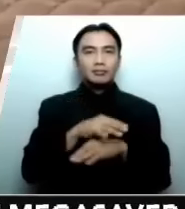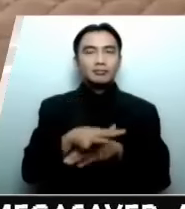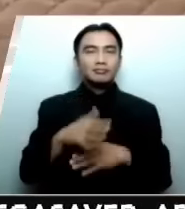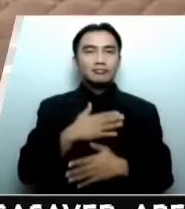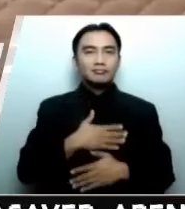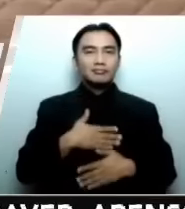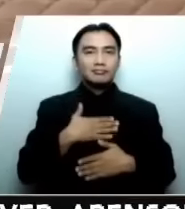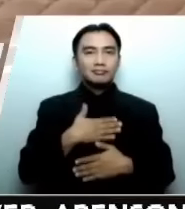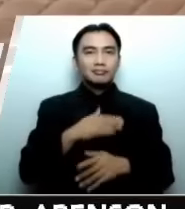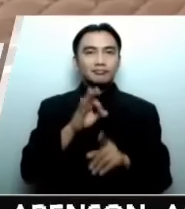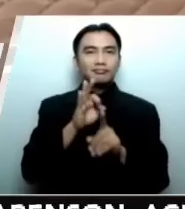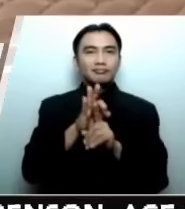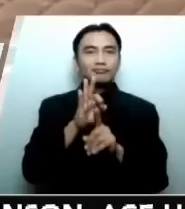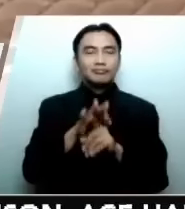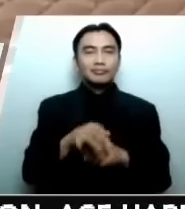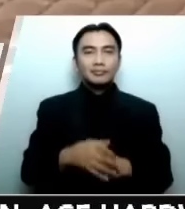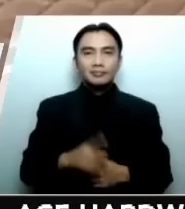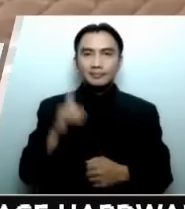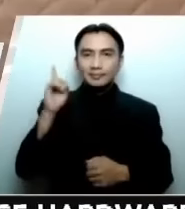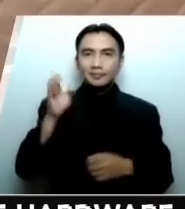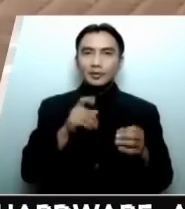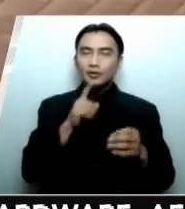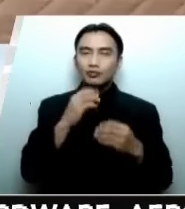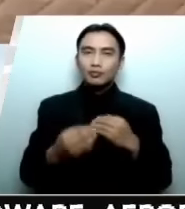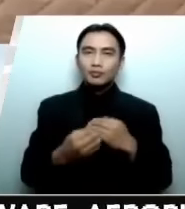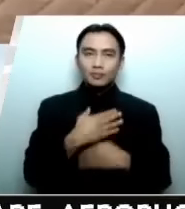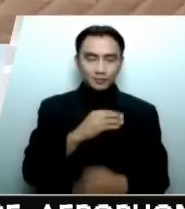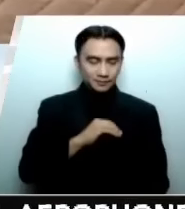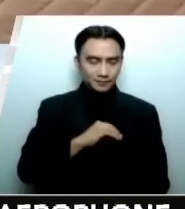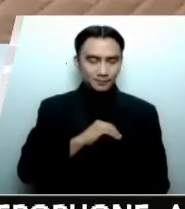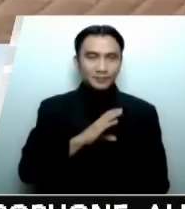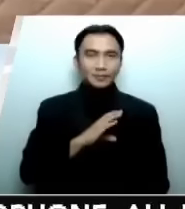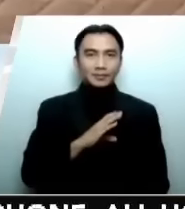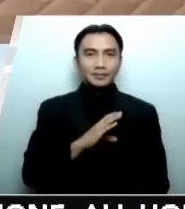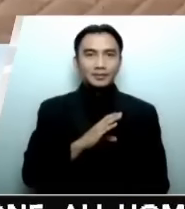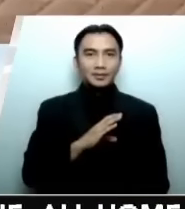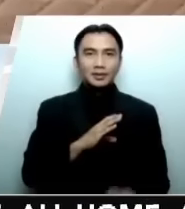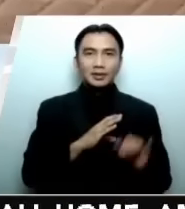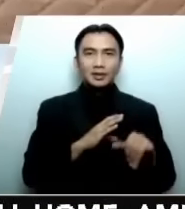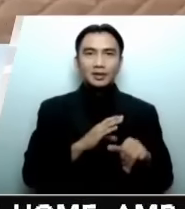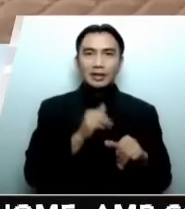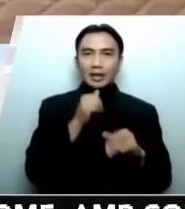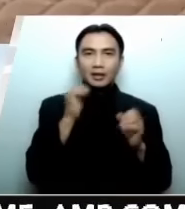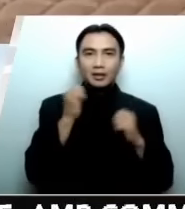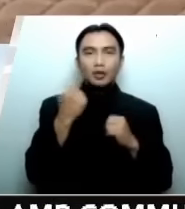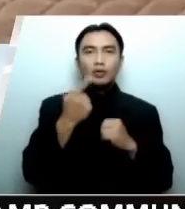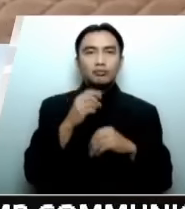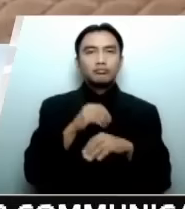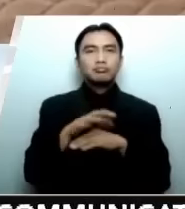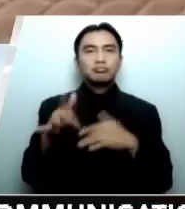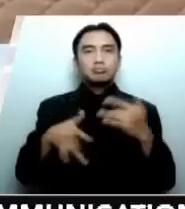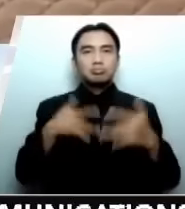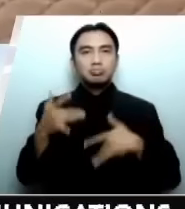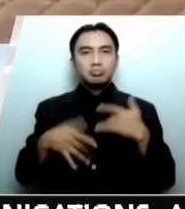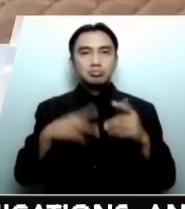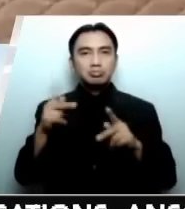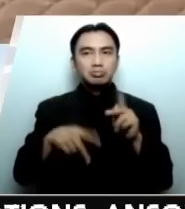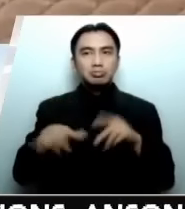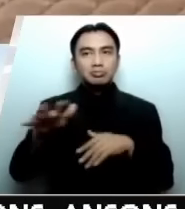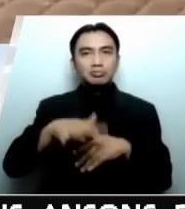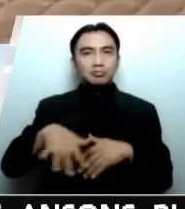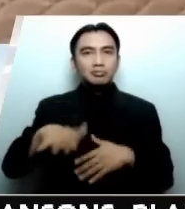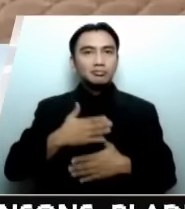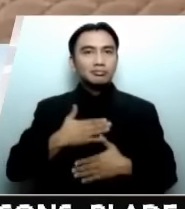Sobrang nakakataba po ng puso. We didn't expect. Ang goal naman namin is to entertain people, you know, makapagbigay po ng magandang programa sa